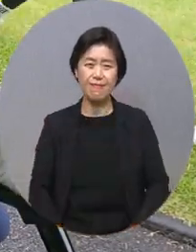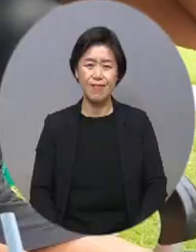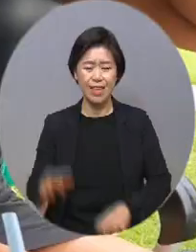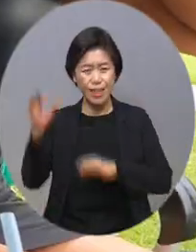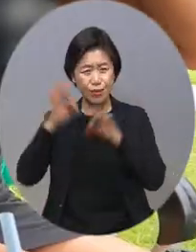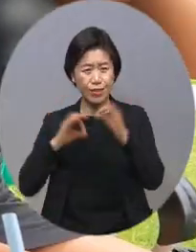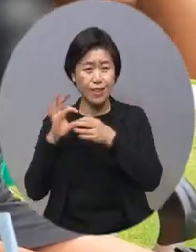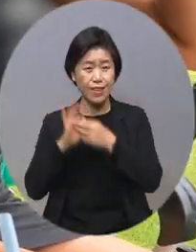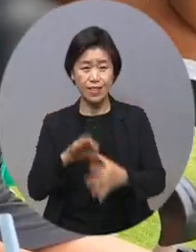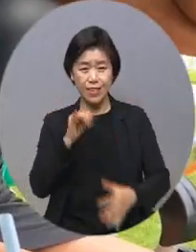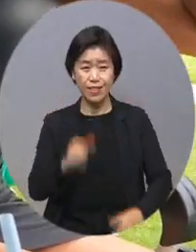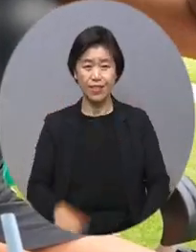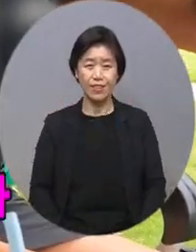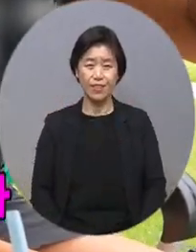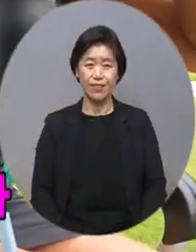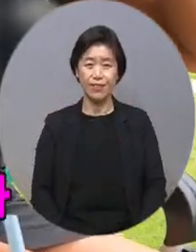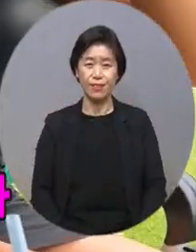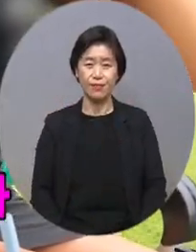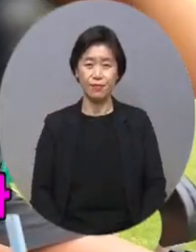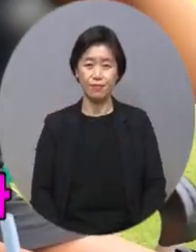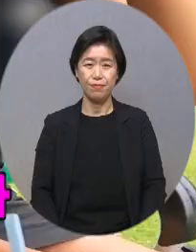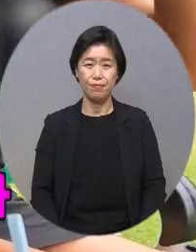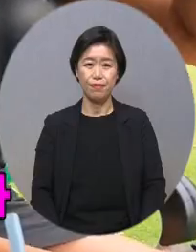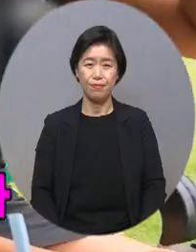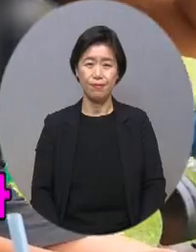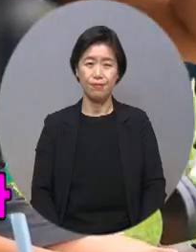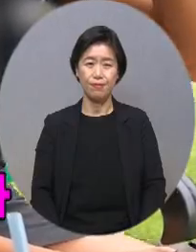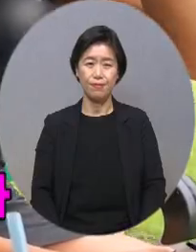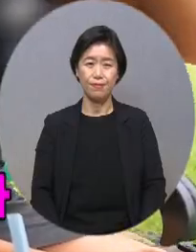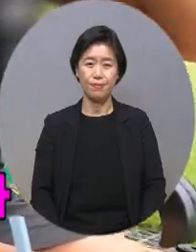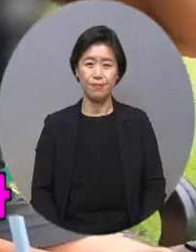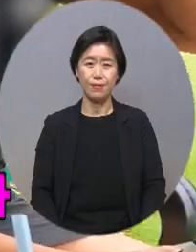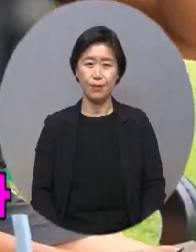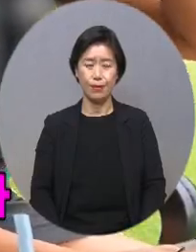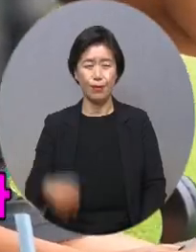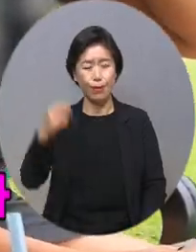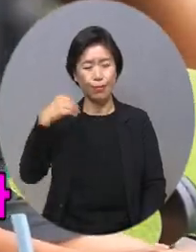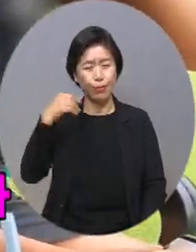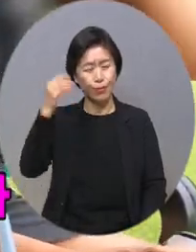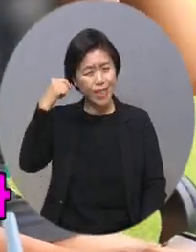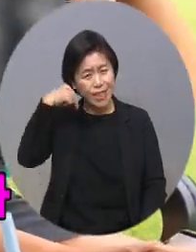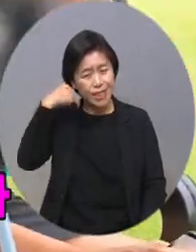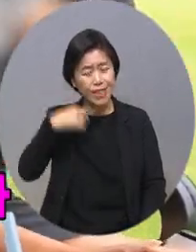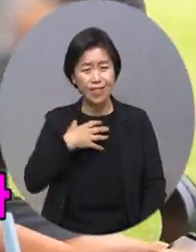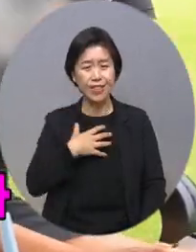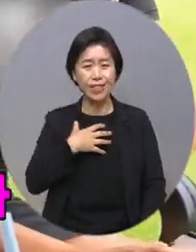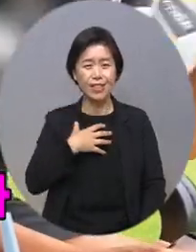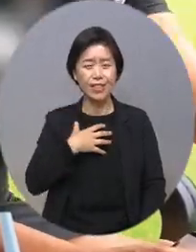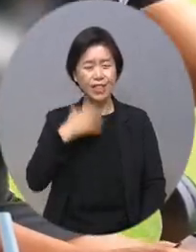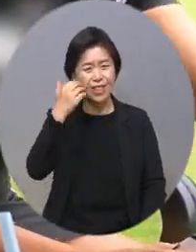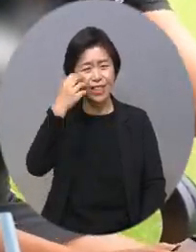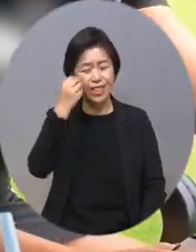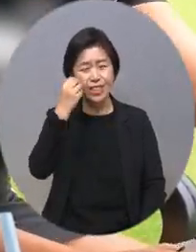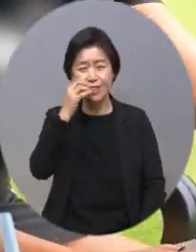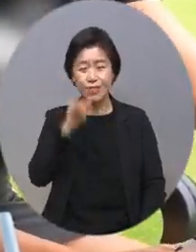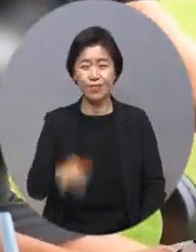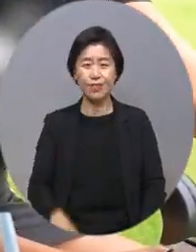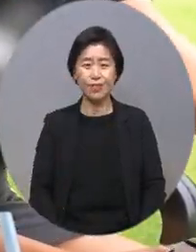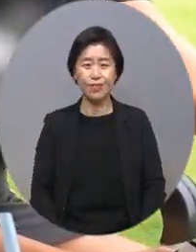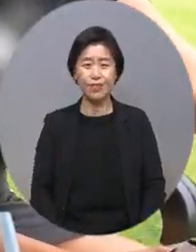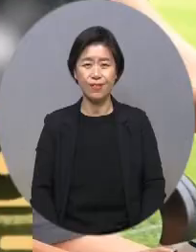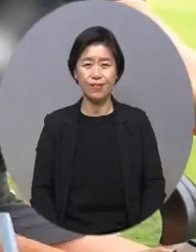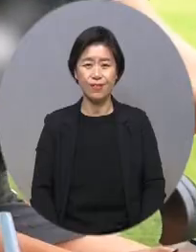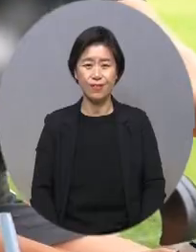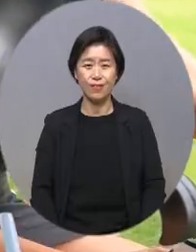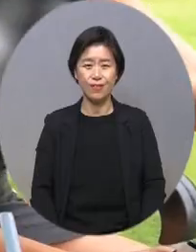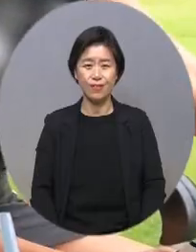있어. 아, 평상시 안 하던 것도 가끔 하고 그래야지. 아, 여러분 지금 괜찮은데 기운이 이상해. 아니, 진짜 까만 옷 입고 너무 낭만해. 아니, 무슨 검은